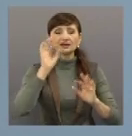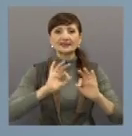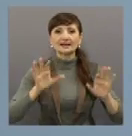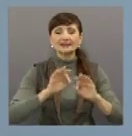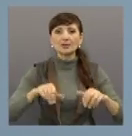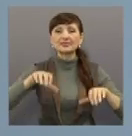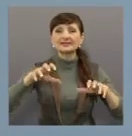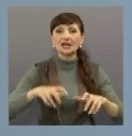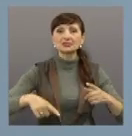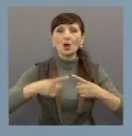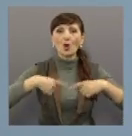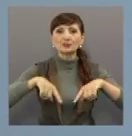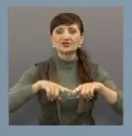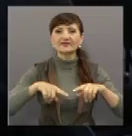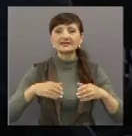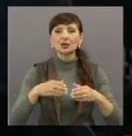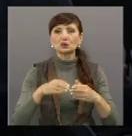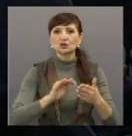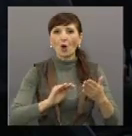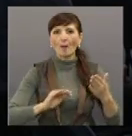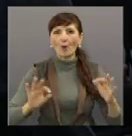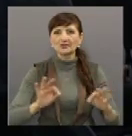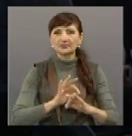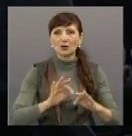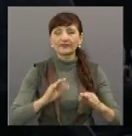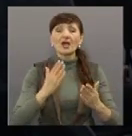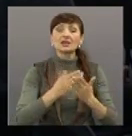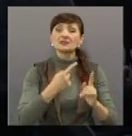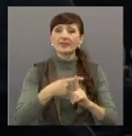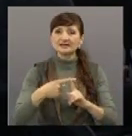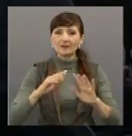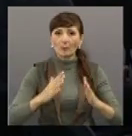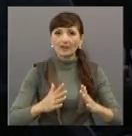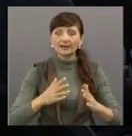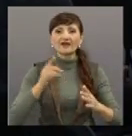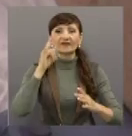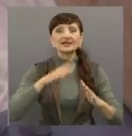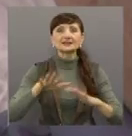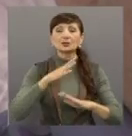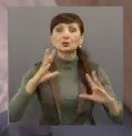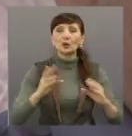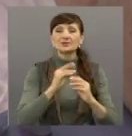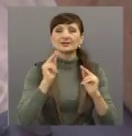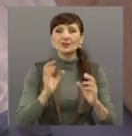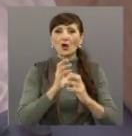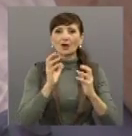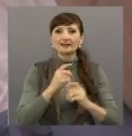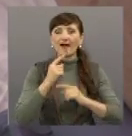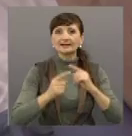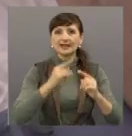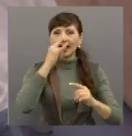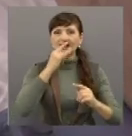союза композиторов Казахстана Балнур Кадырбек. Есть и позитивные моменты. По ее словам, в стране удалось сохранить академизм